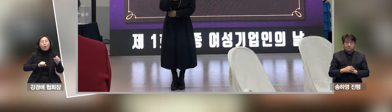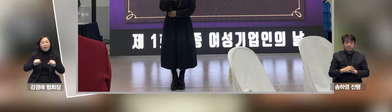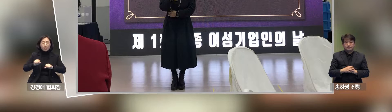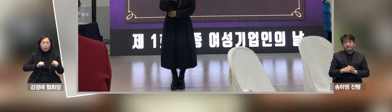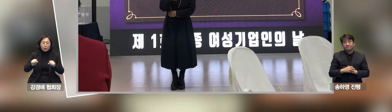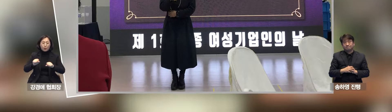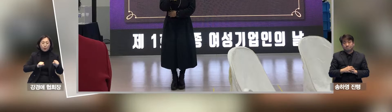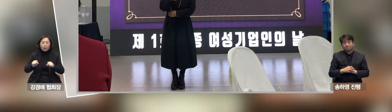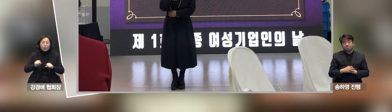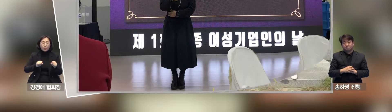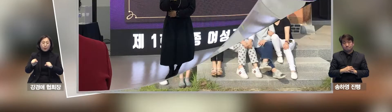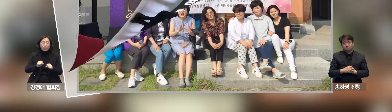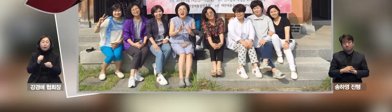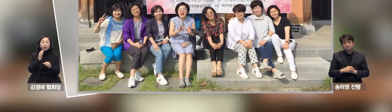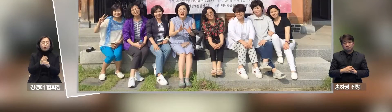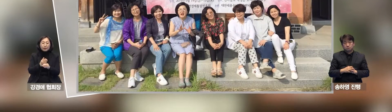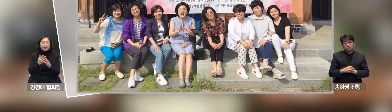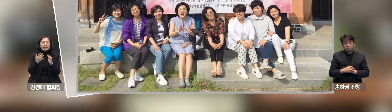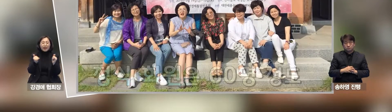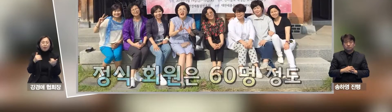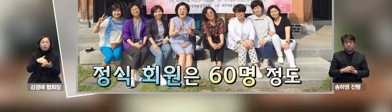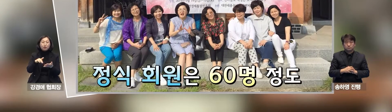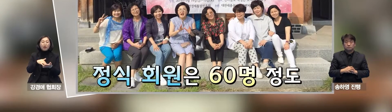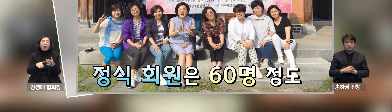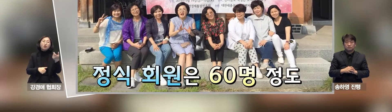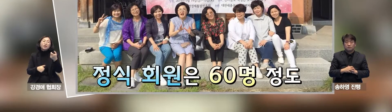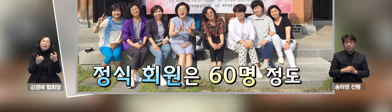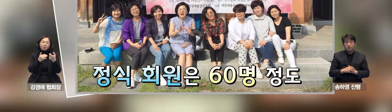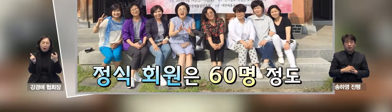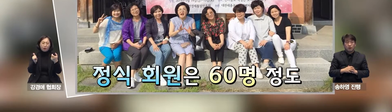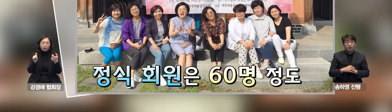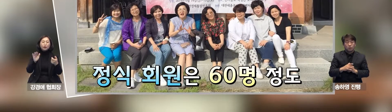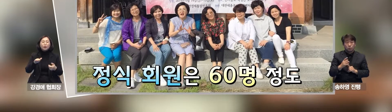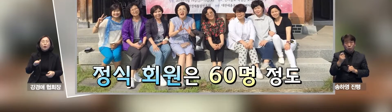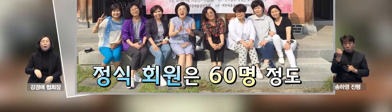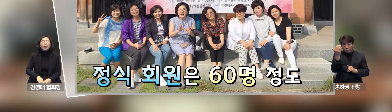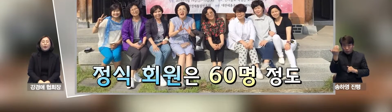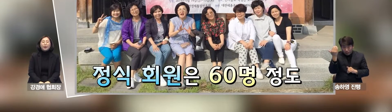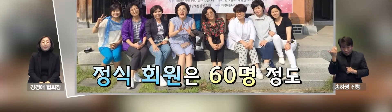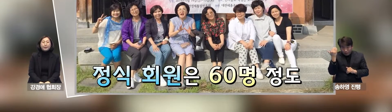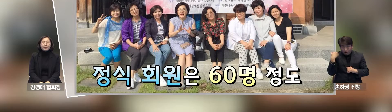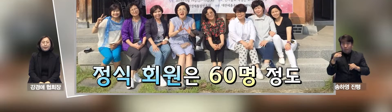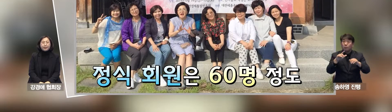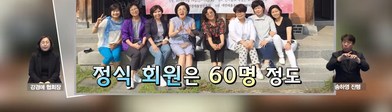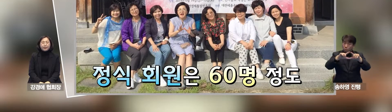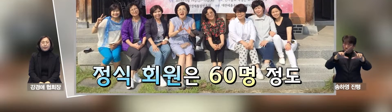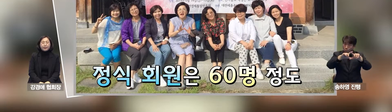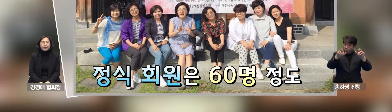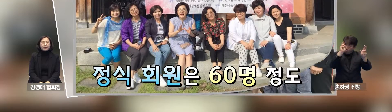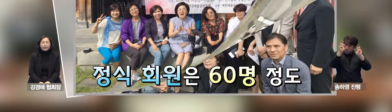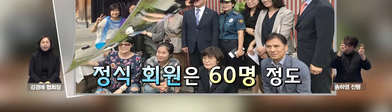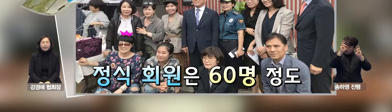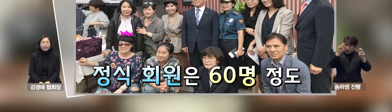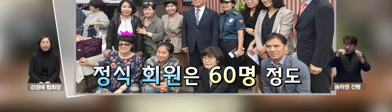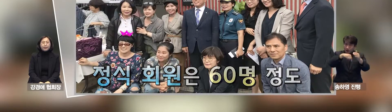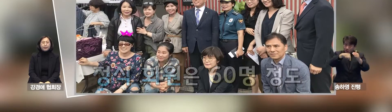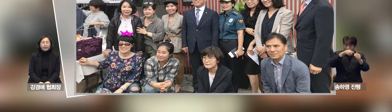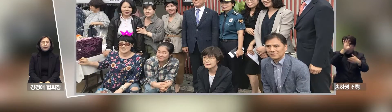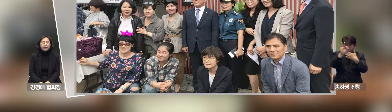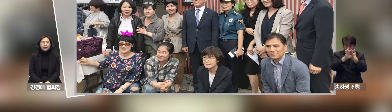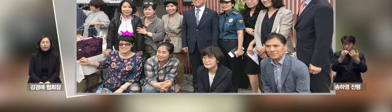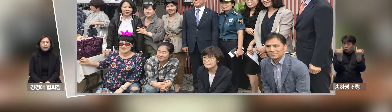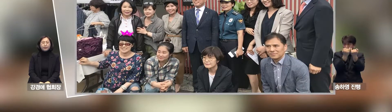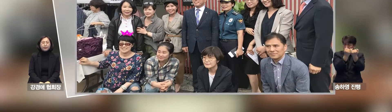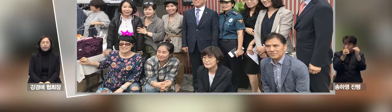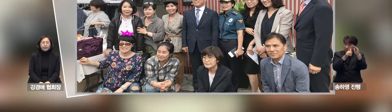활동하시는 분? 예, 많이 하시는 분이 60분 정도 됩니다. 아까 보통 그 전체 기업 중에 여성이 대표를